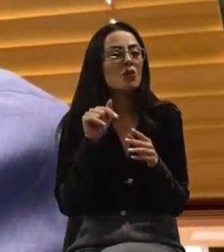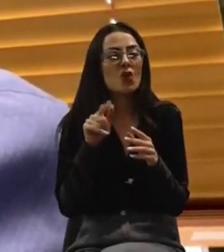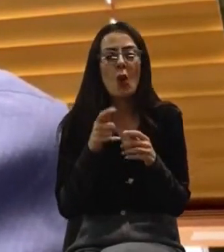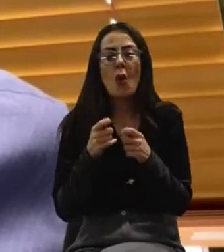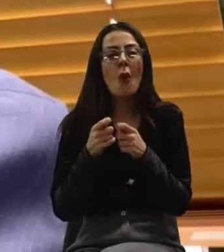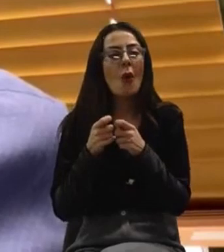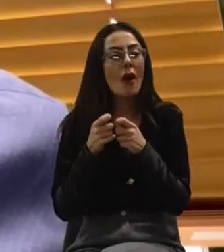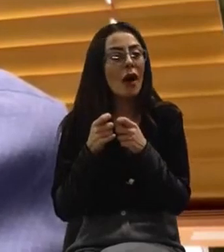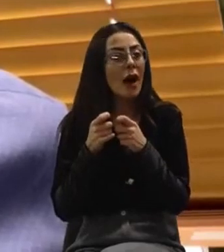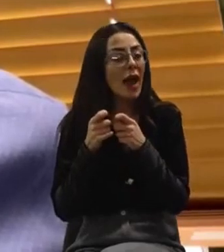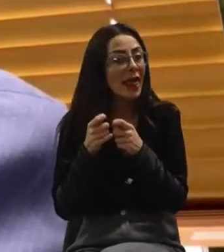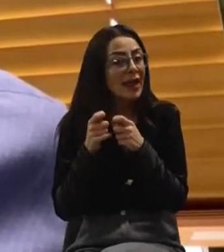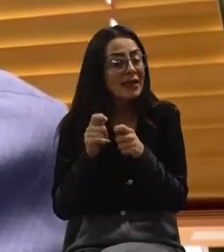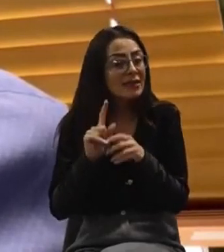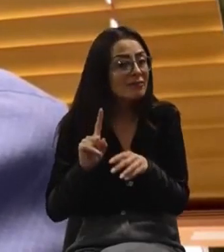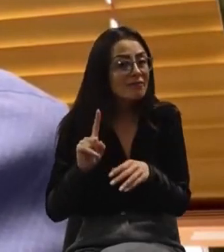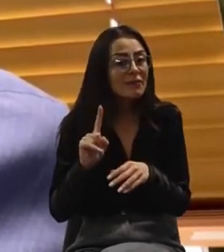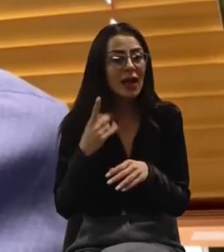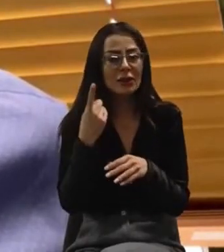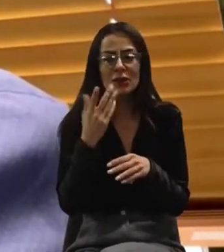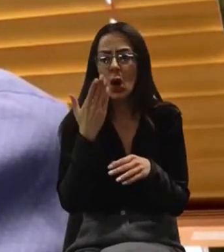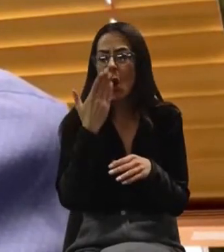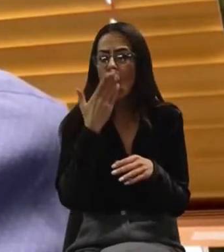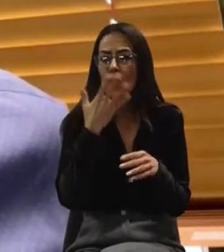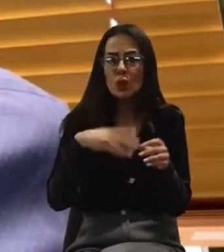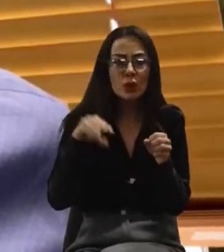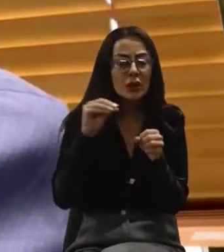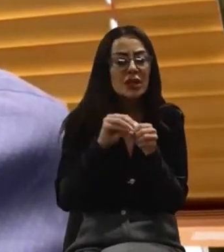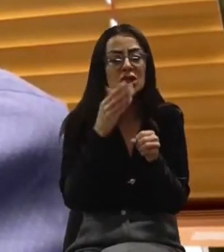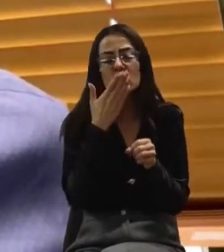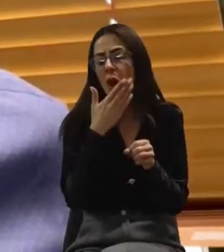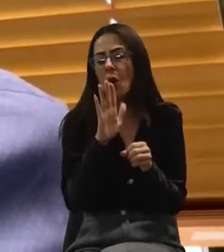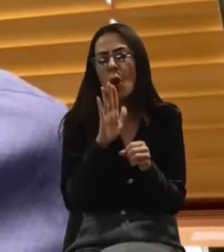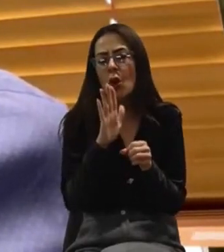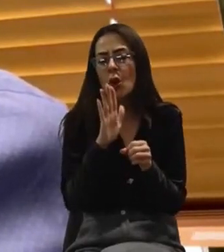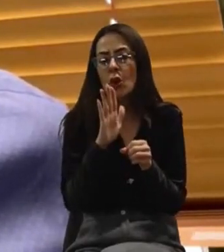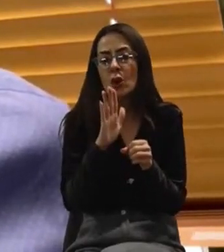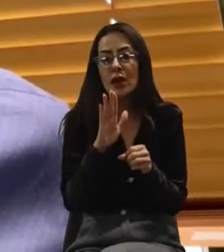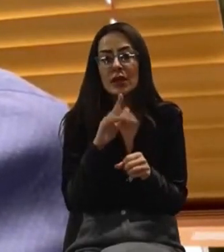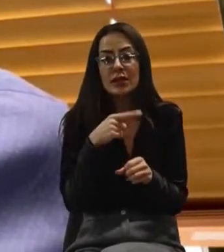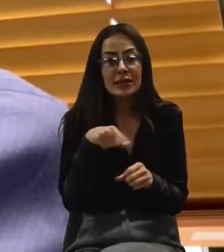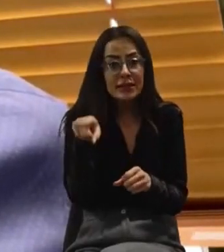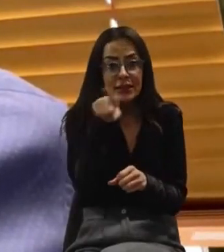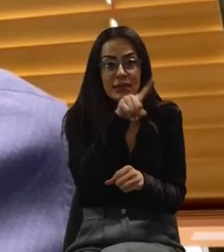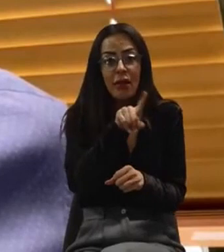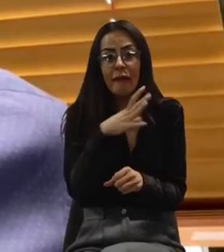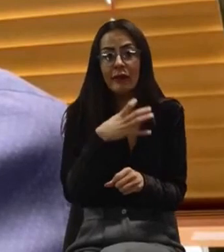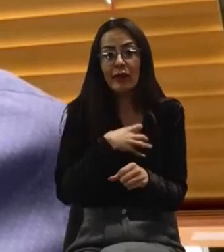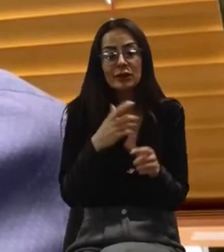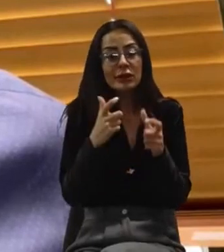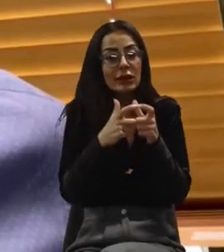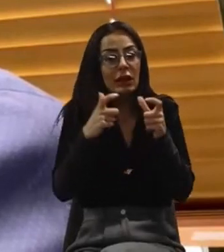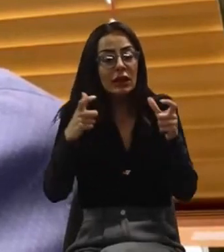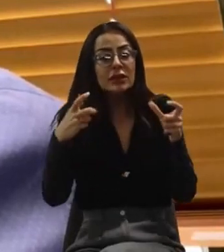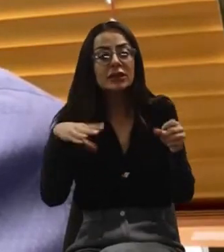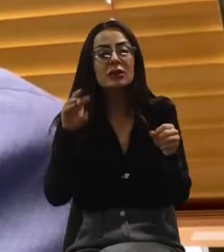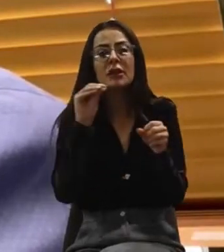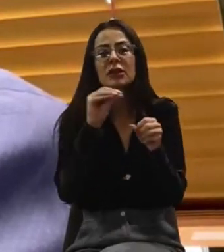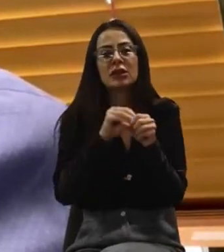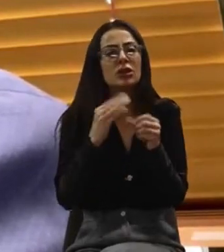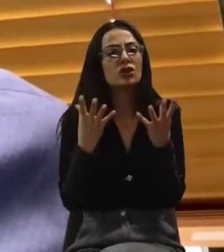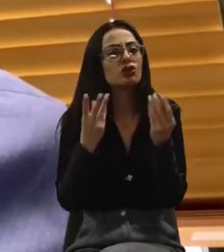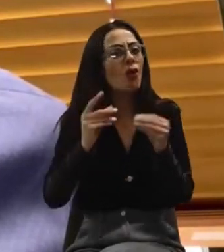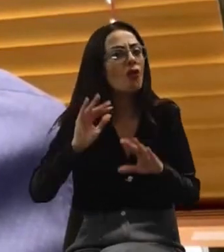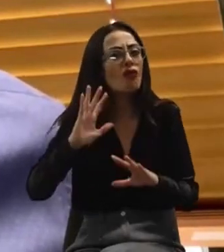Halbuki eğitim sadece okulda devam etmiyor sizin kendinize geliştirmeniz için alabileceğiniz bir süre